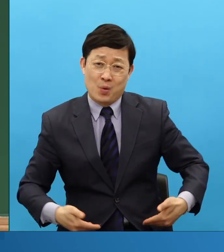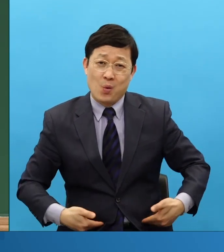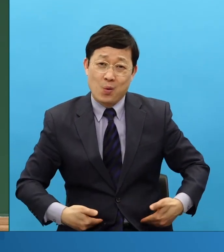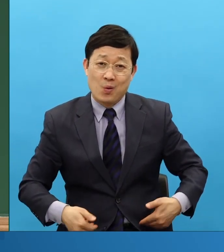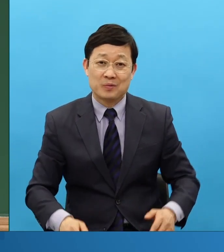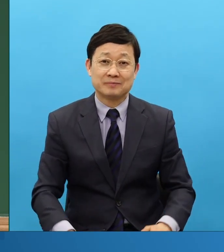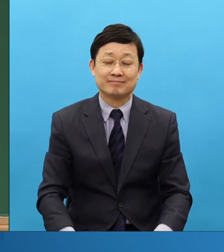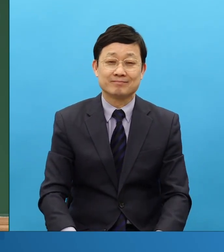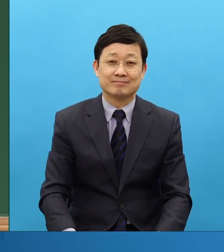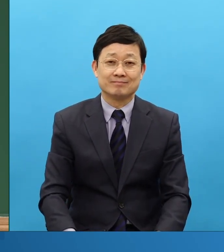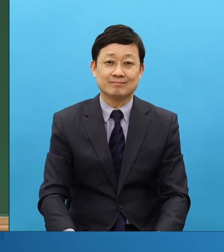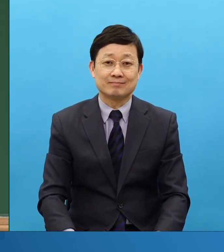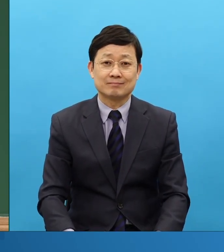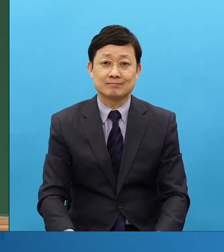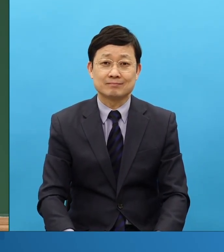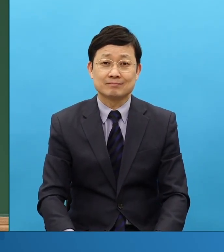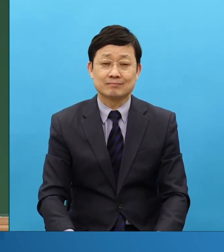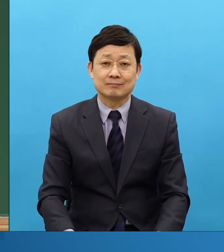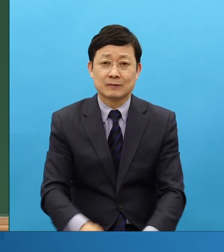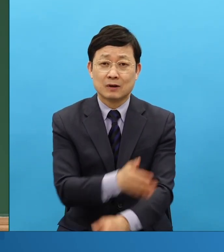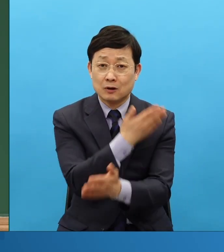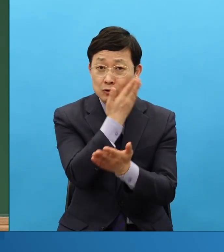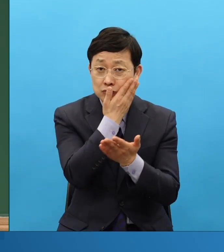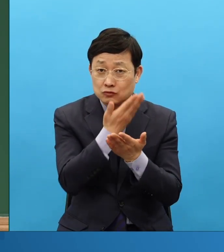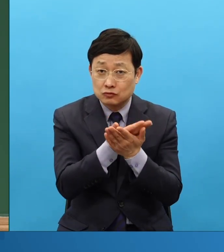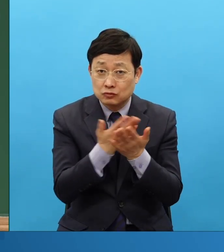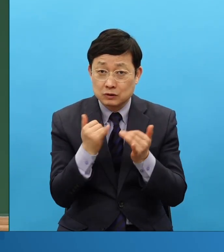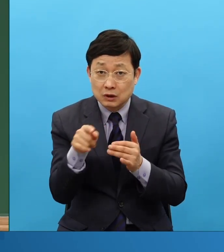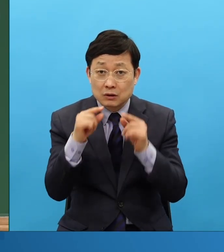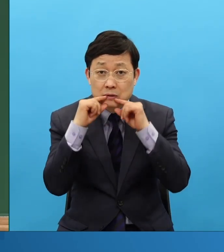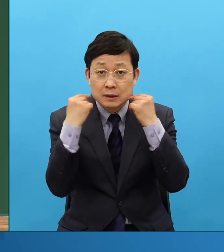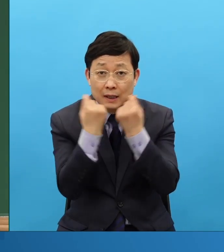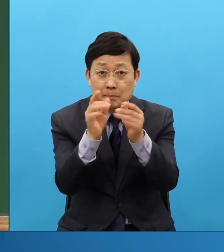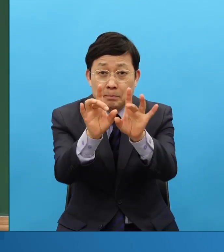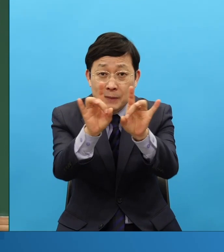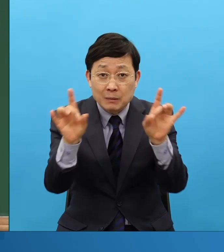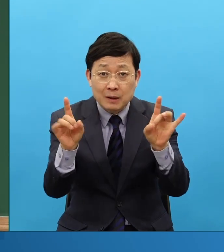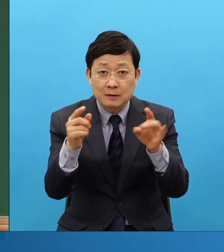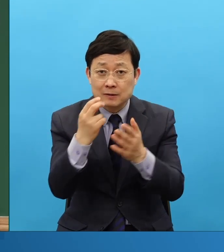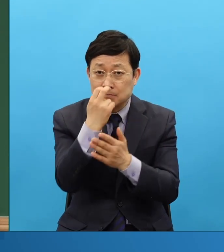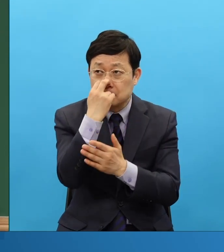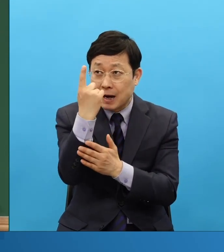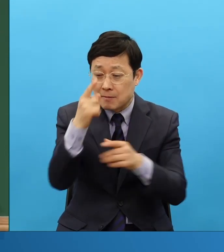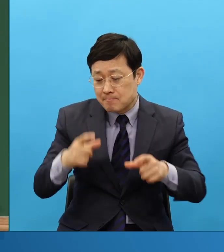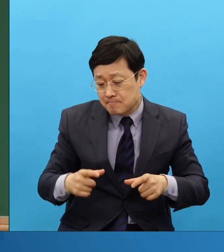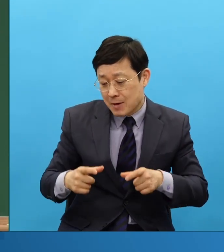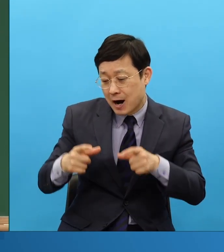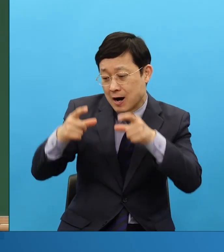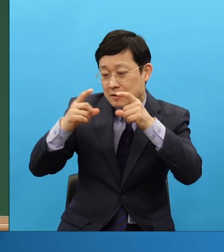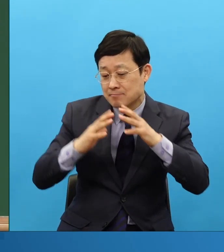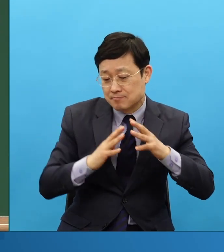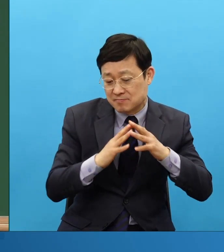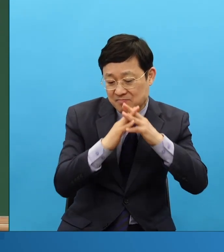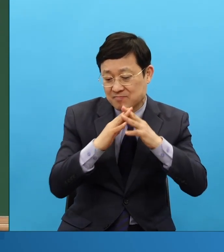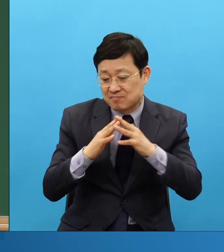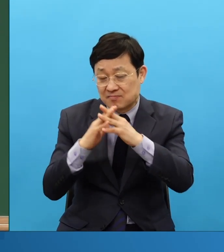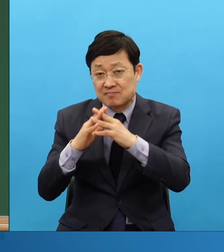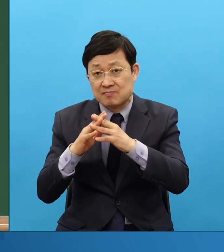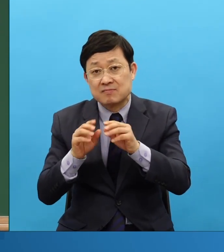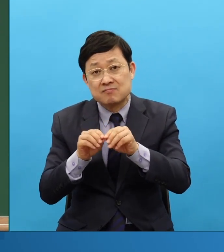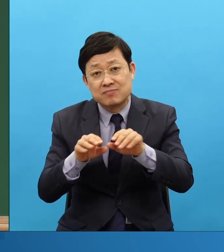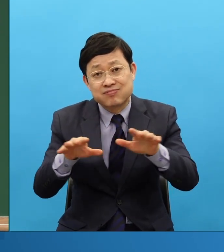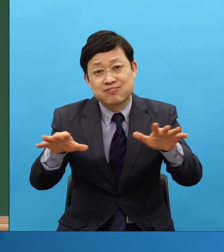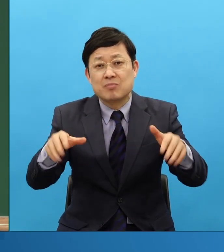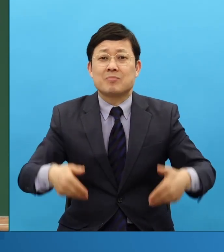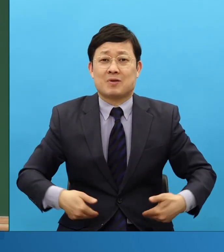쉽게 말하면 중직자의 망대를 만드는 겁니다. And so simply put, it is to make this tremendous bartizan of the church officers. 예,